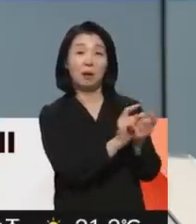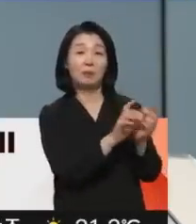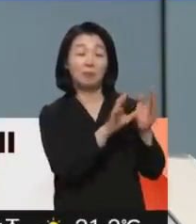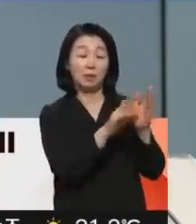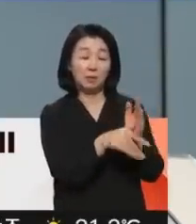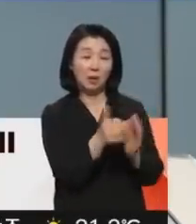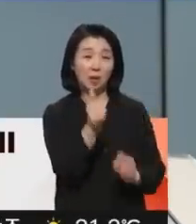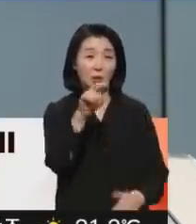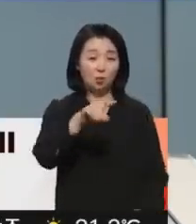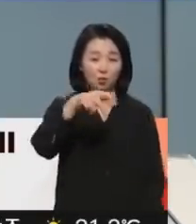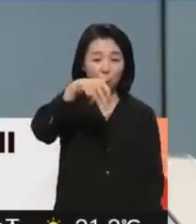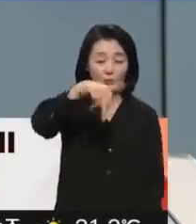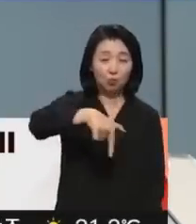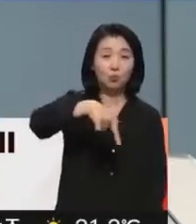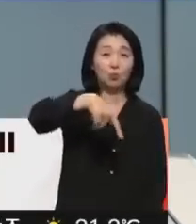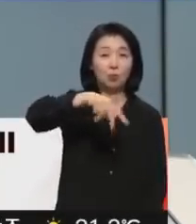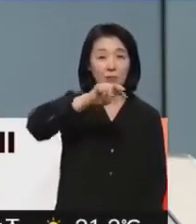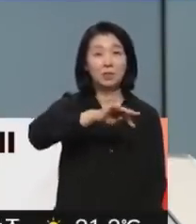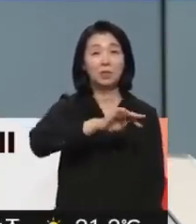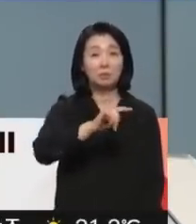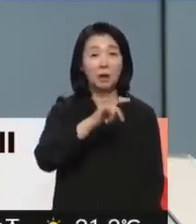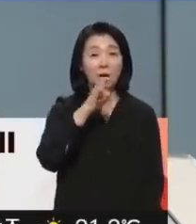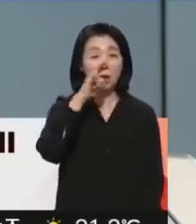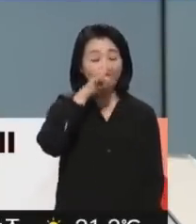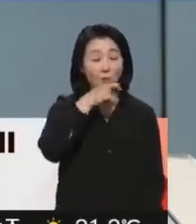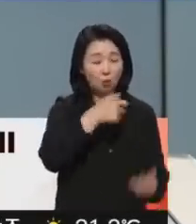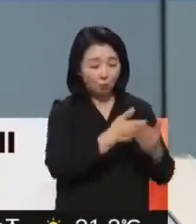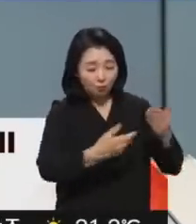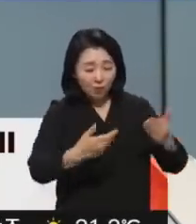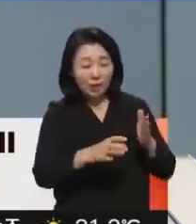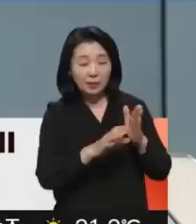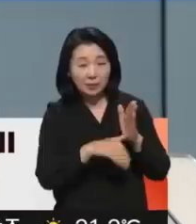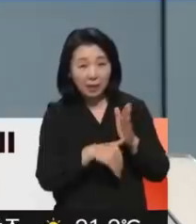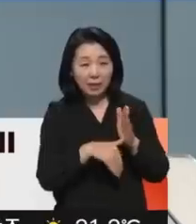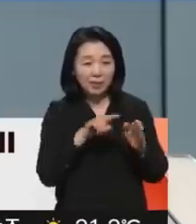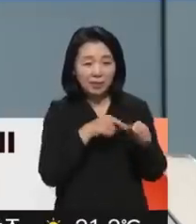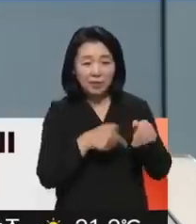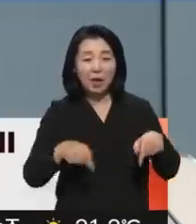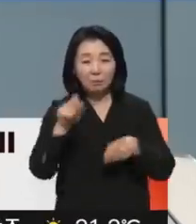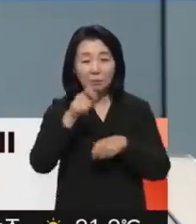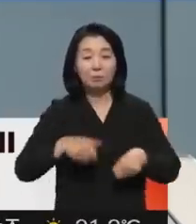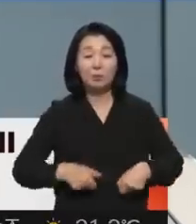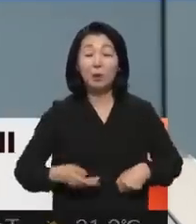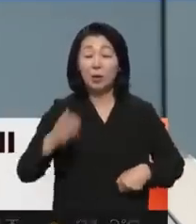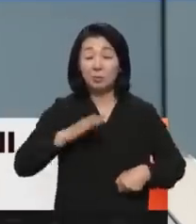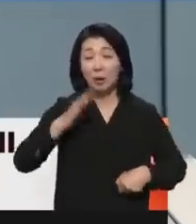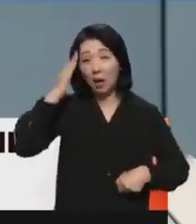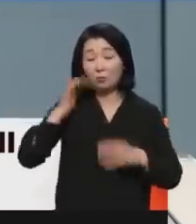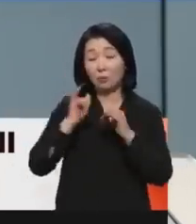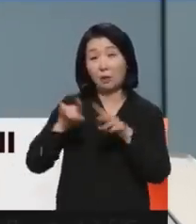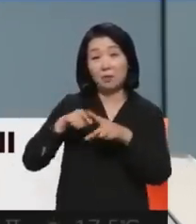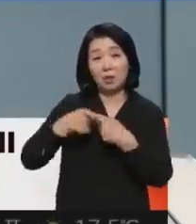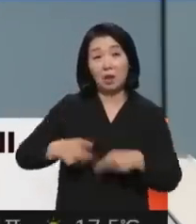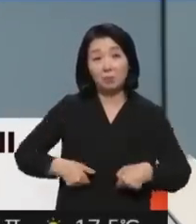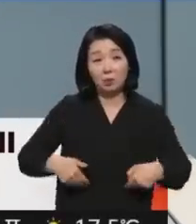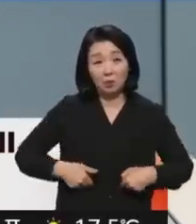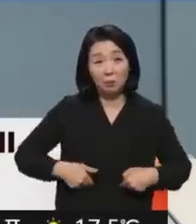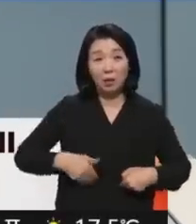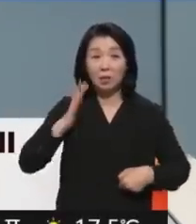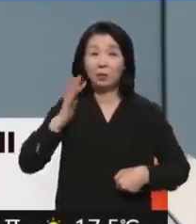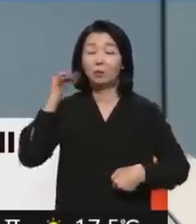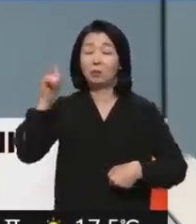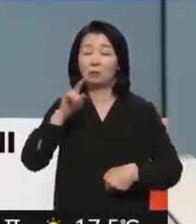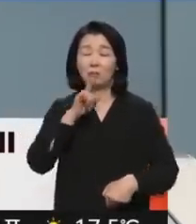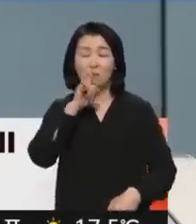오염수 방류와 관련해 시간이 걸리더라도 한국 국민의 이해를 구하겠다는 얘기를 했다는 거죠. 대통령실은 즉각 근거 없는 오보라고